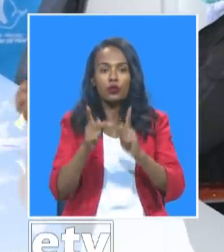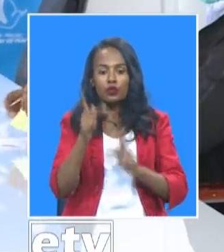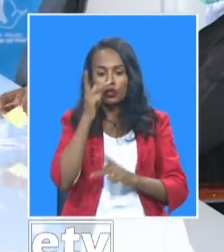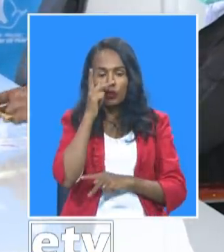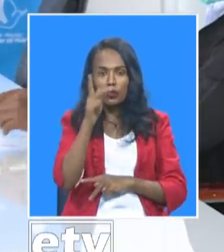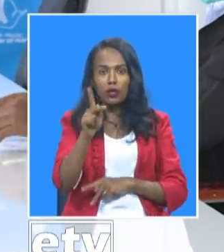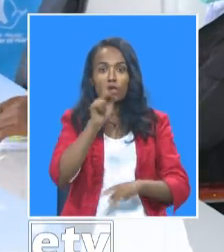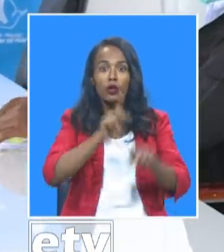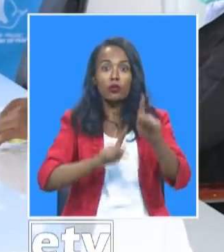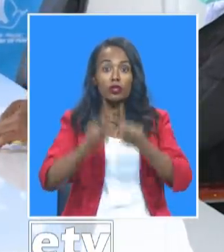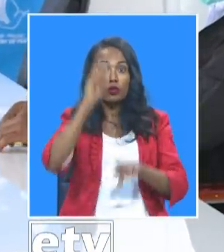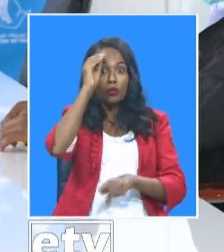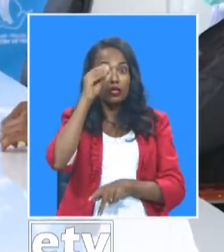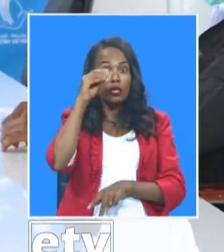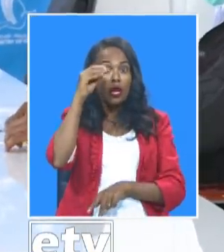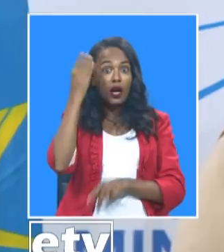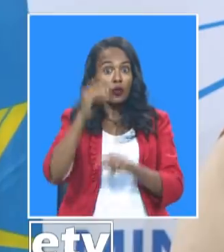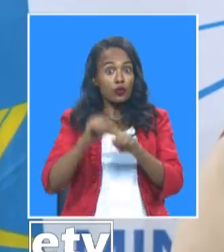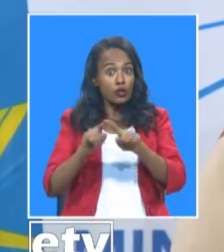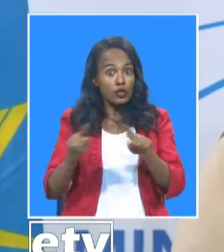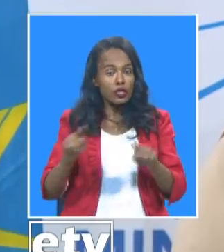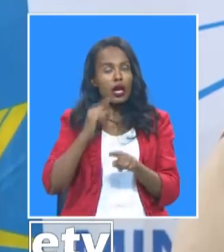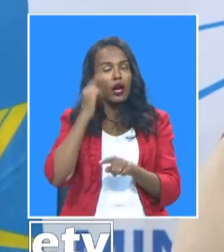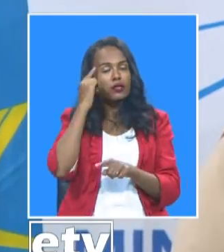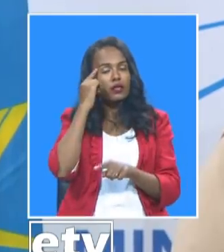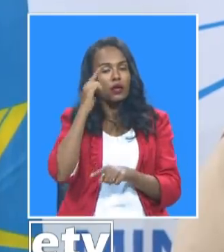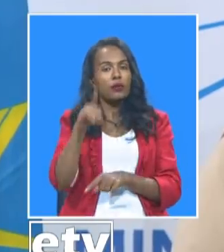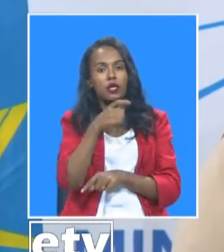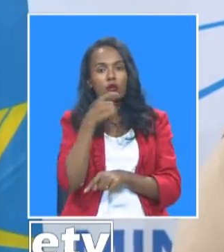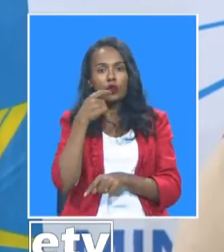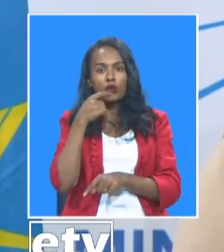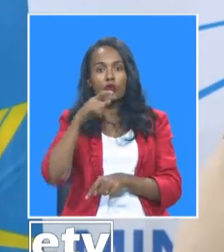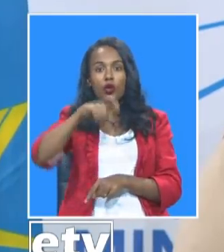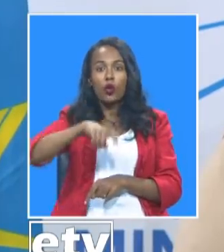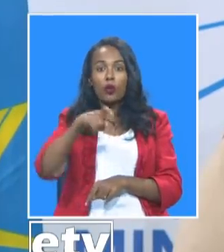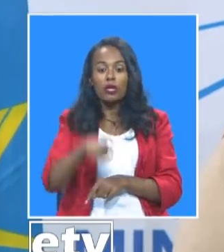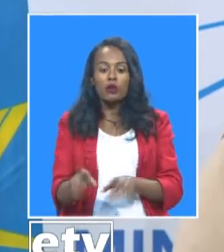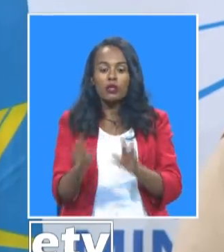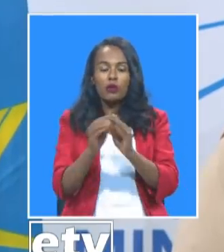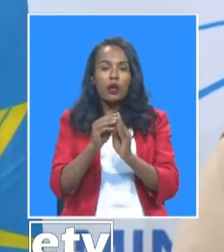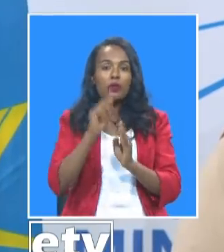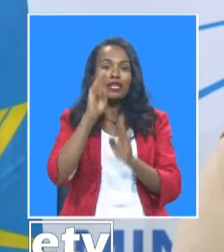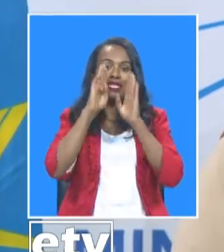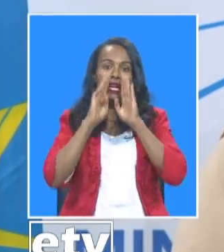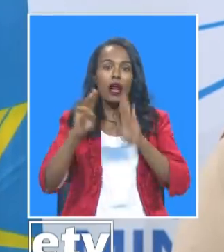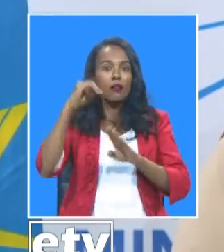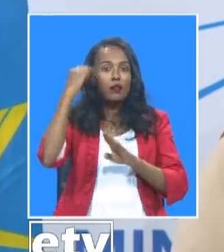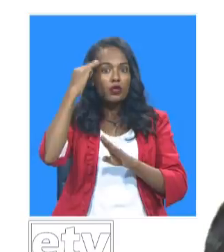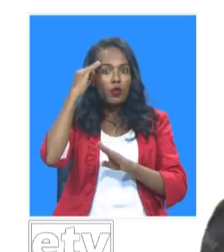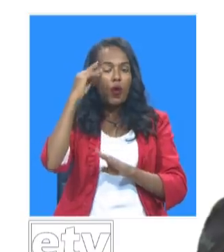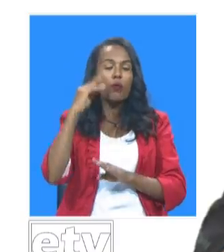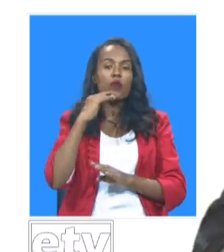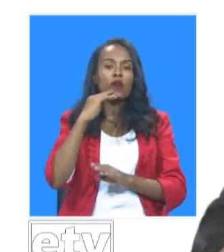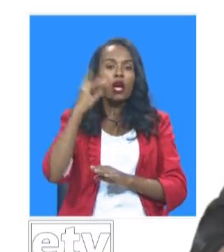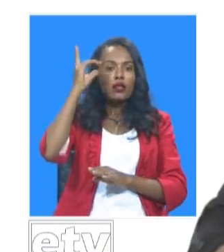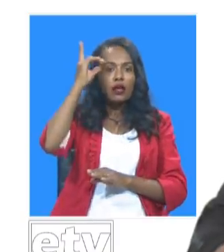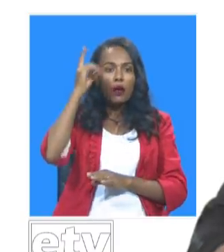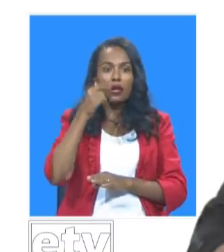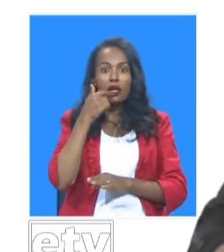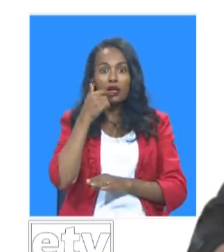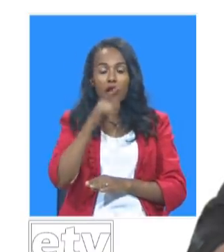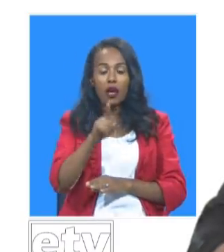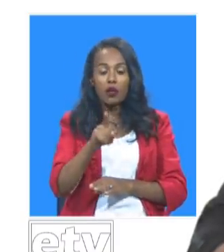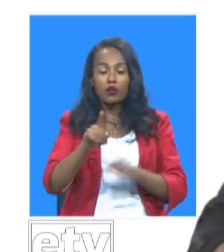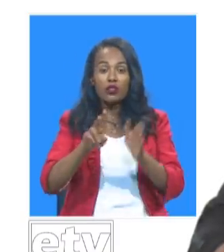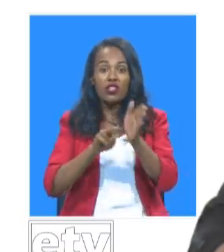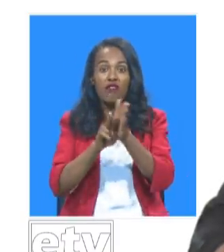የሚስተዋሉ የህብረተሰቡ መዘናጋቶች ግን አሳሳቢ እንደሆነ ነው የኮሚቴው ሰብሳቢና የሰላም ሚኒስትሯ ሙፈሪያት ካሚል የገለጹት።